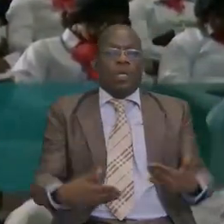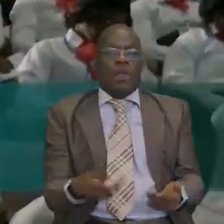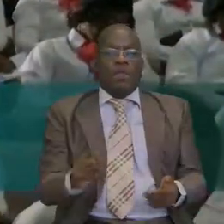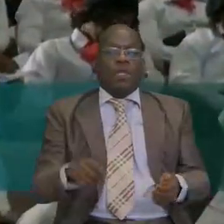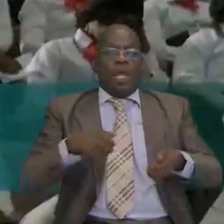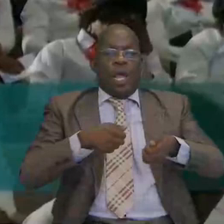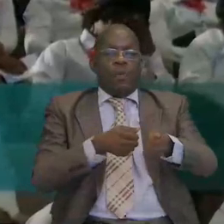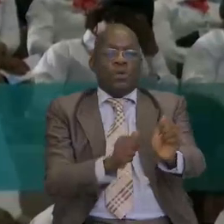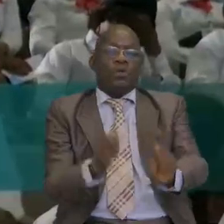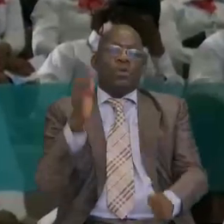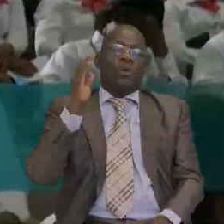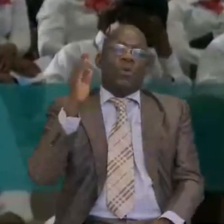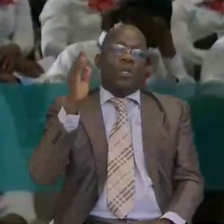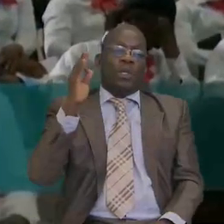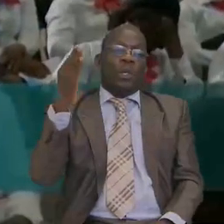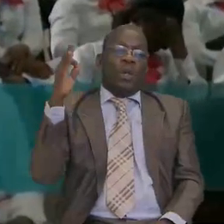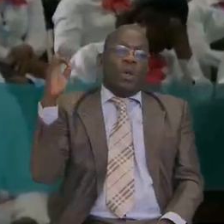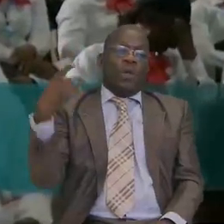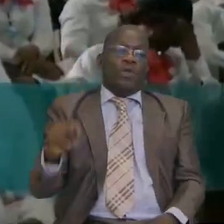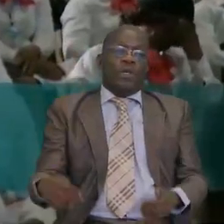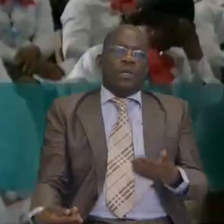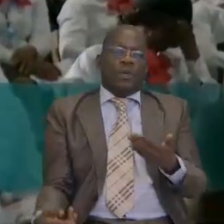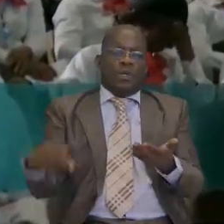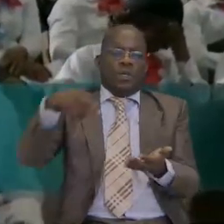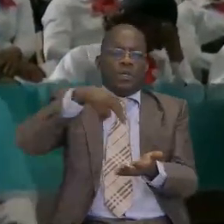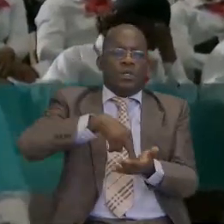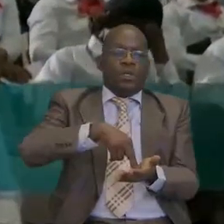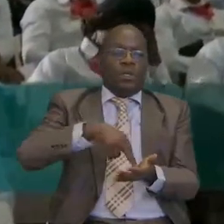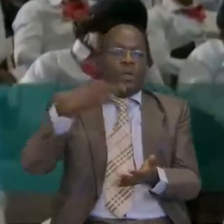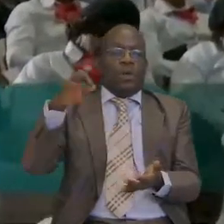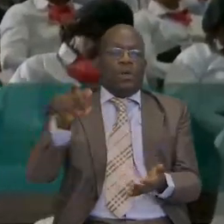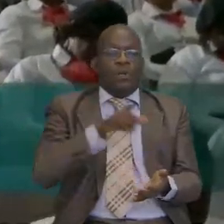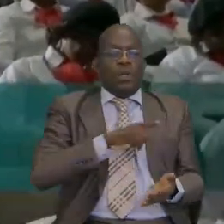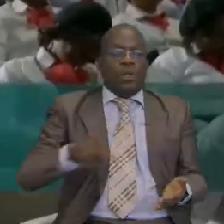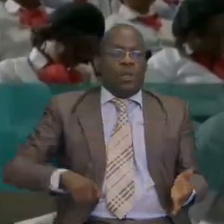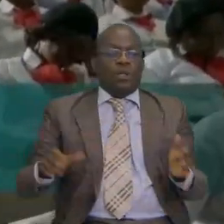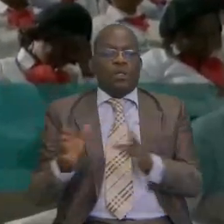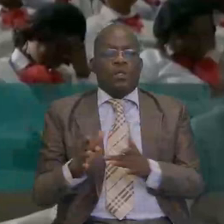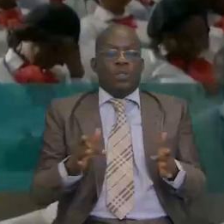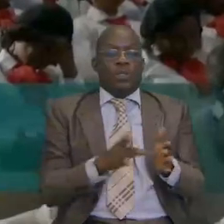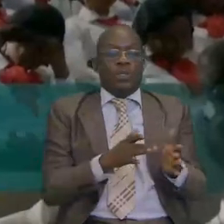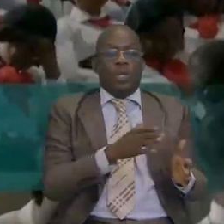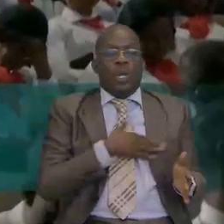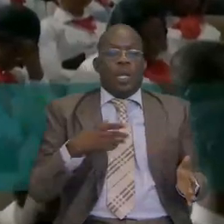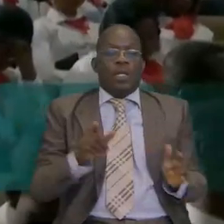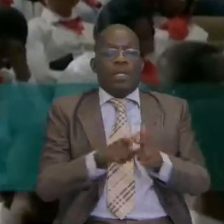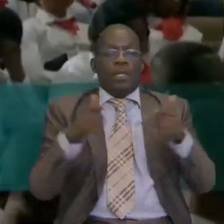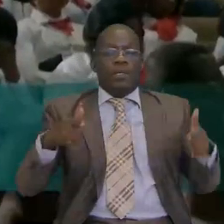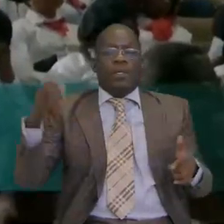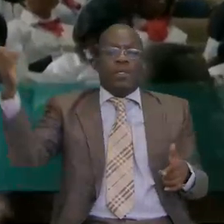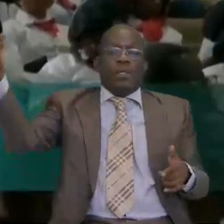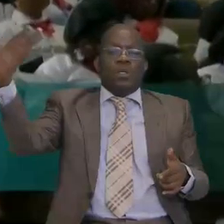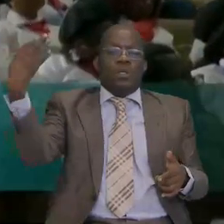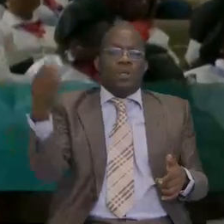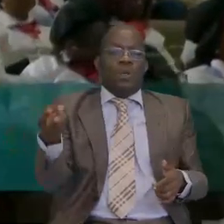Les apôtres rendaient témoignage de la résurrection du Seigneur Jésus et une grande grâce reposait sur